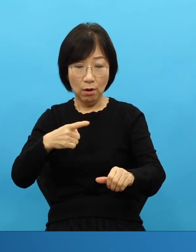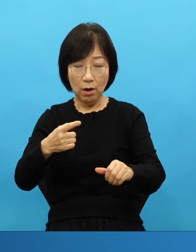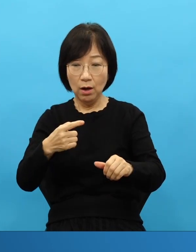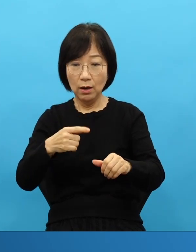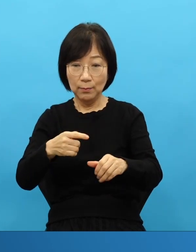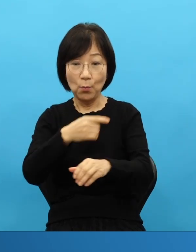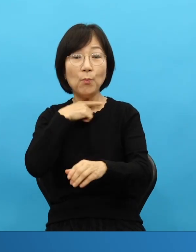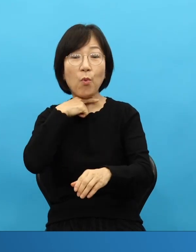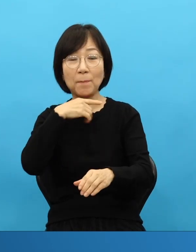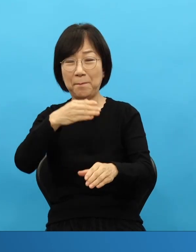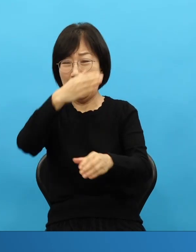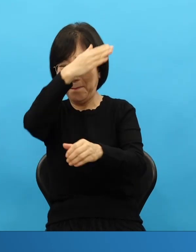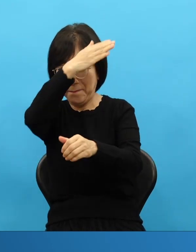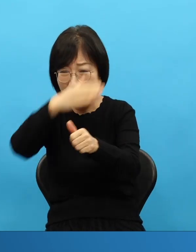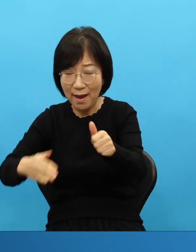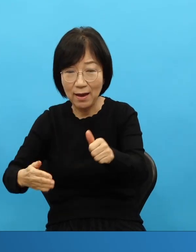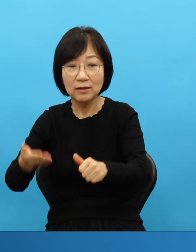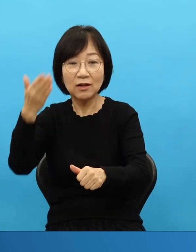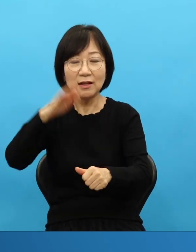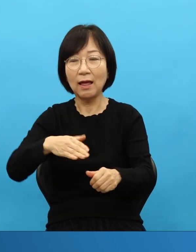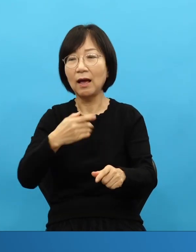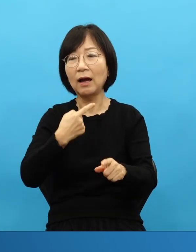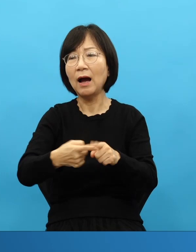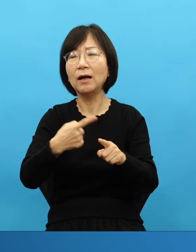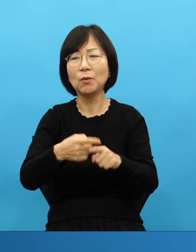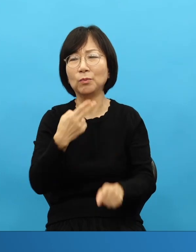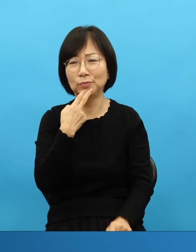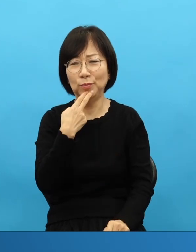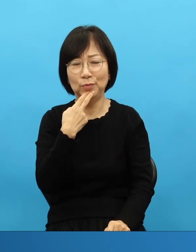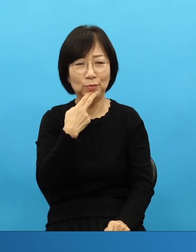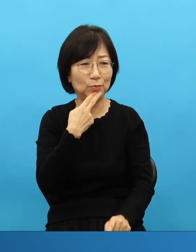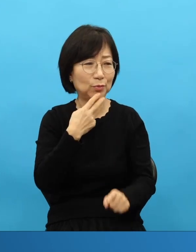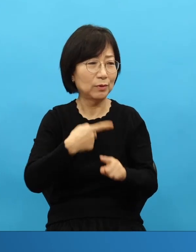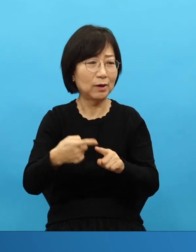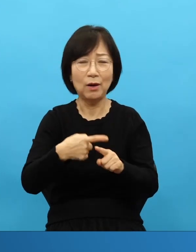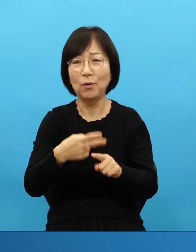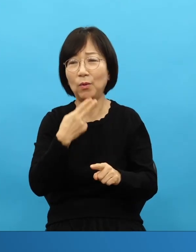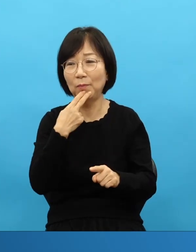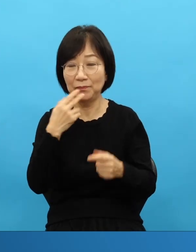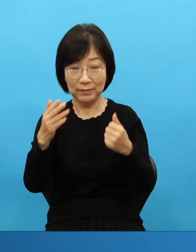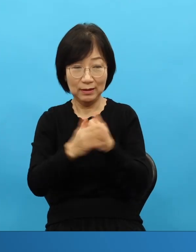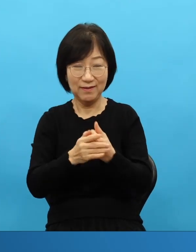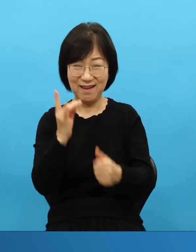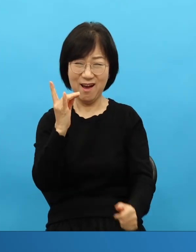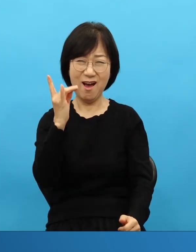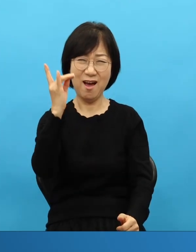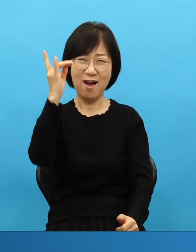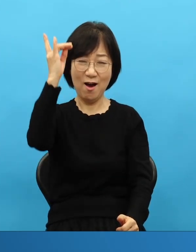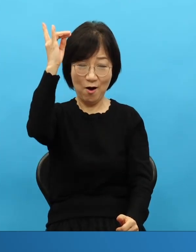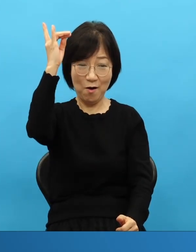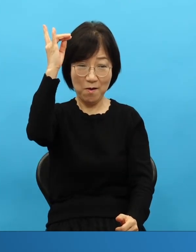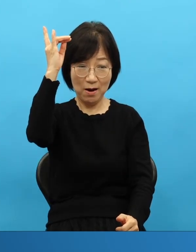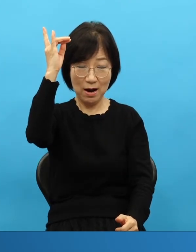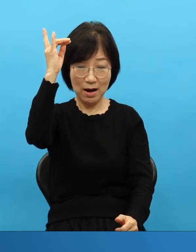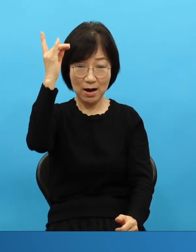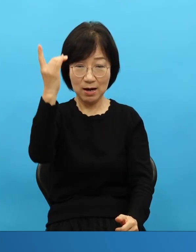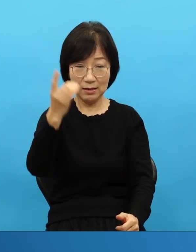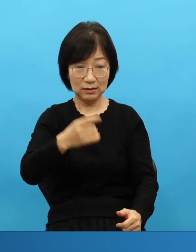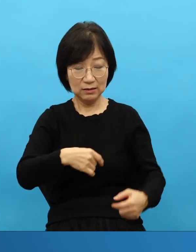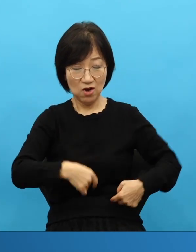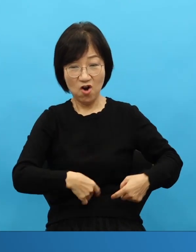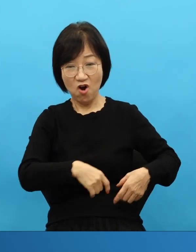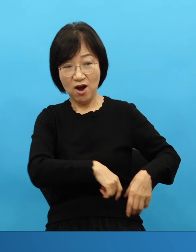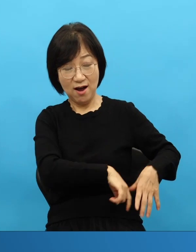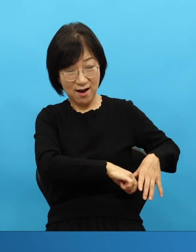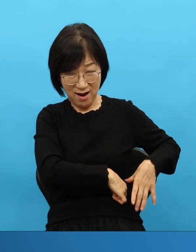Bible, it says David had no sword. 칼이 있을 필요가 없죠. And he didn't need a sword. 골리앗 허리 있는 칼 뽑아가지고